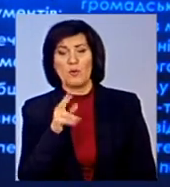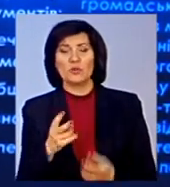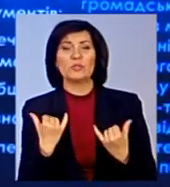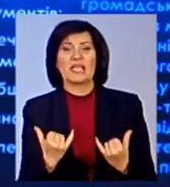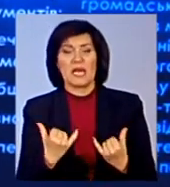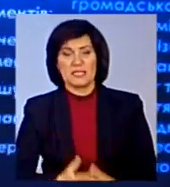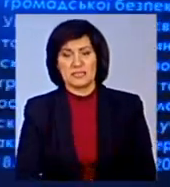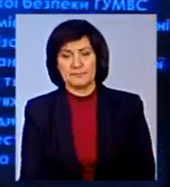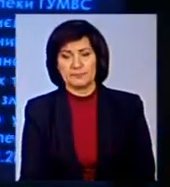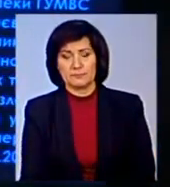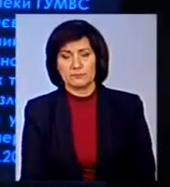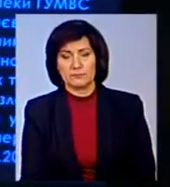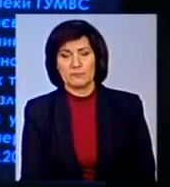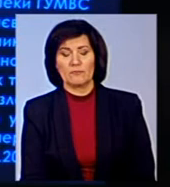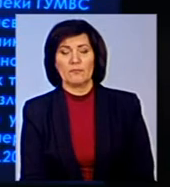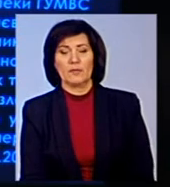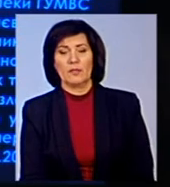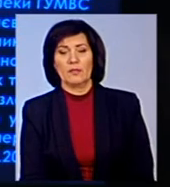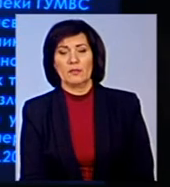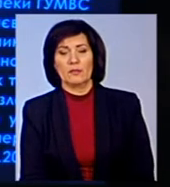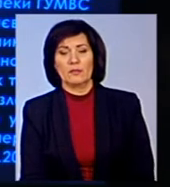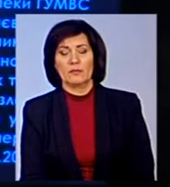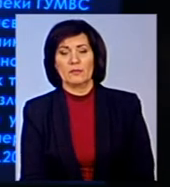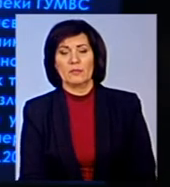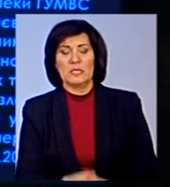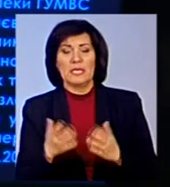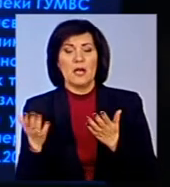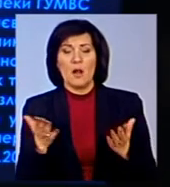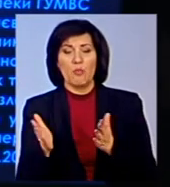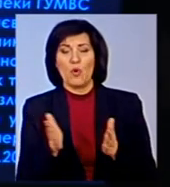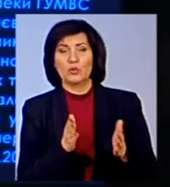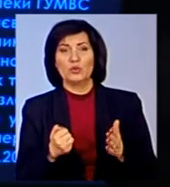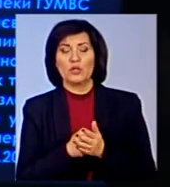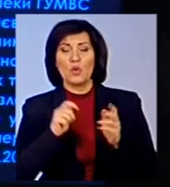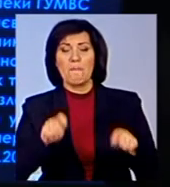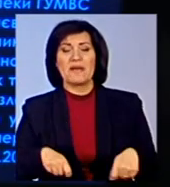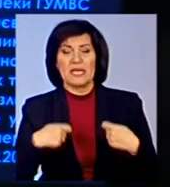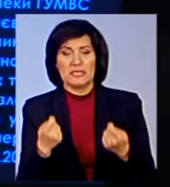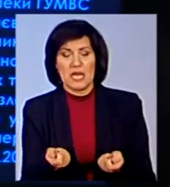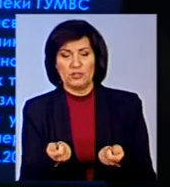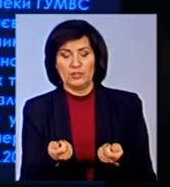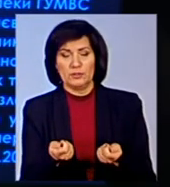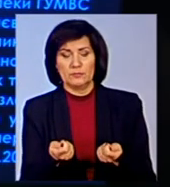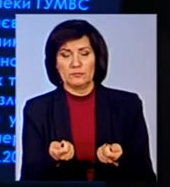зараз. Або готуються до передачі.